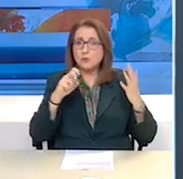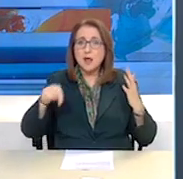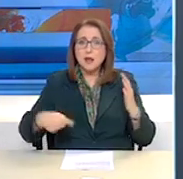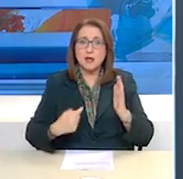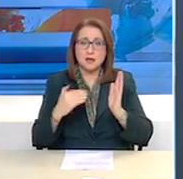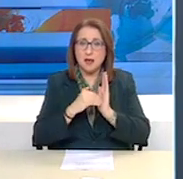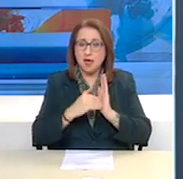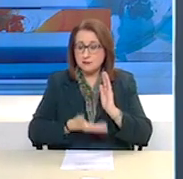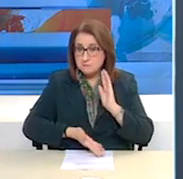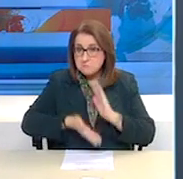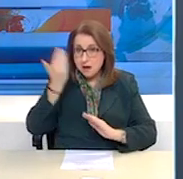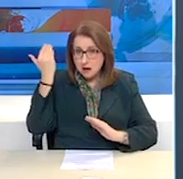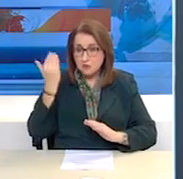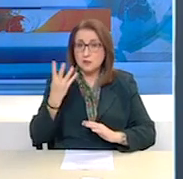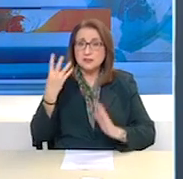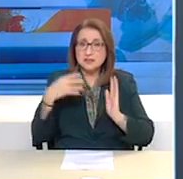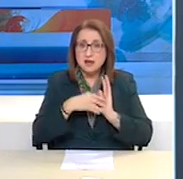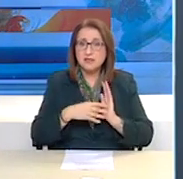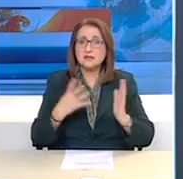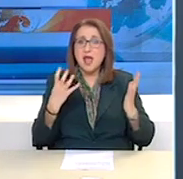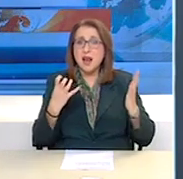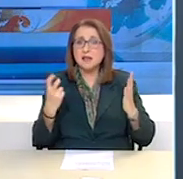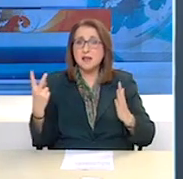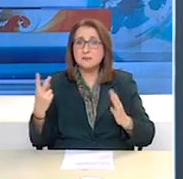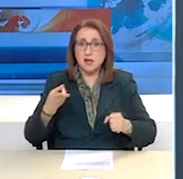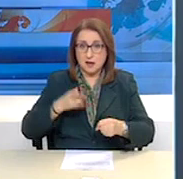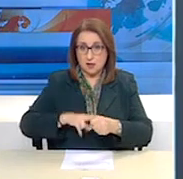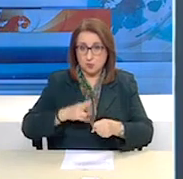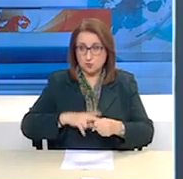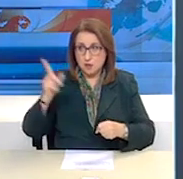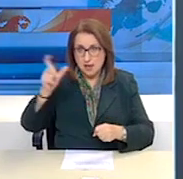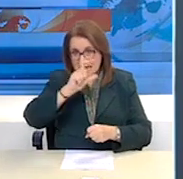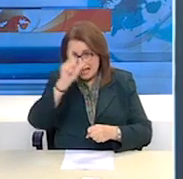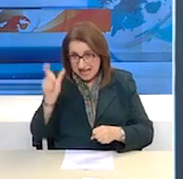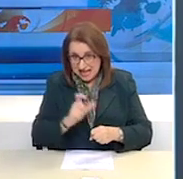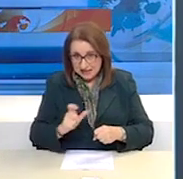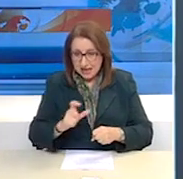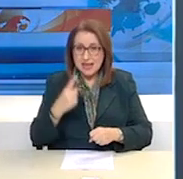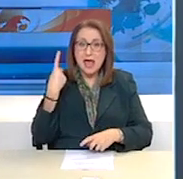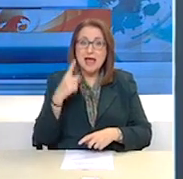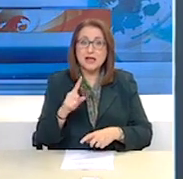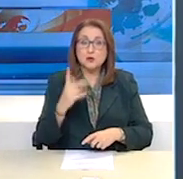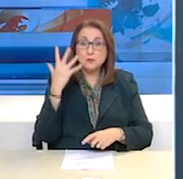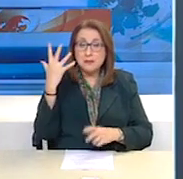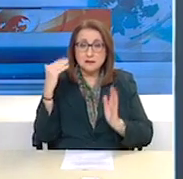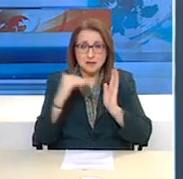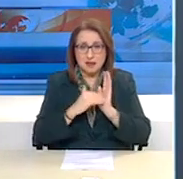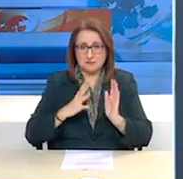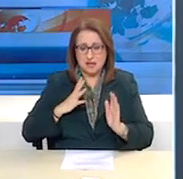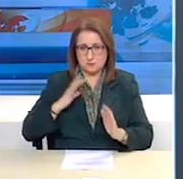και 4.097 νεκρούς, ενώ η γείτονα Ιταλία έχει καταγράψει περισσότερα από 105.000 κρούσματα